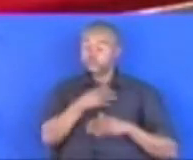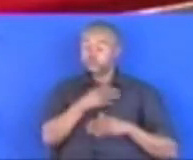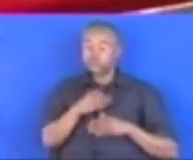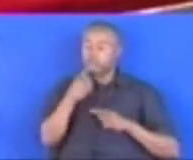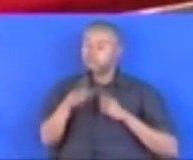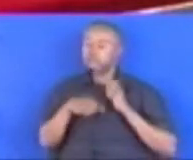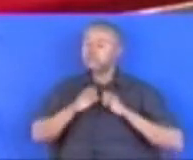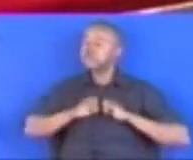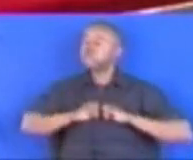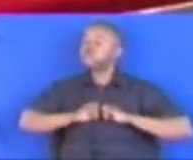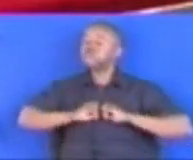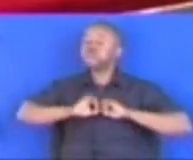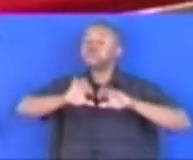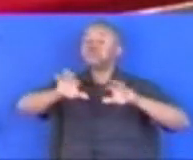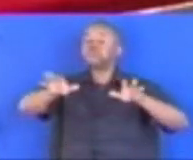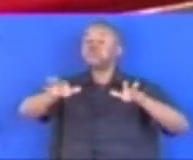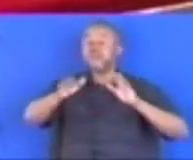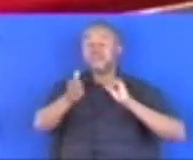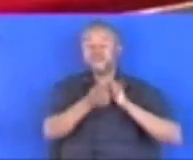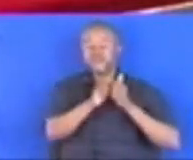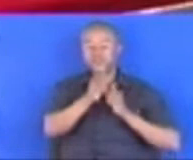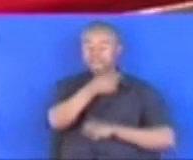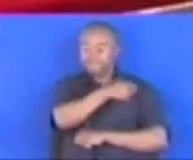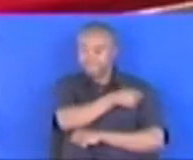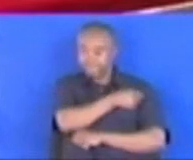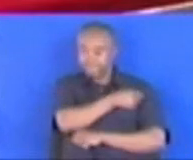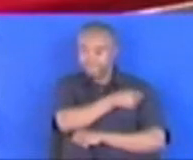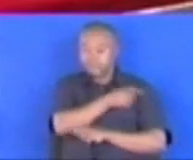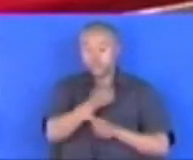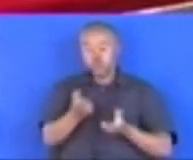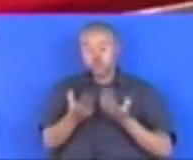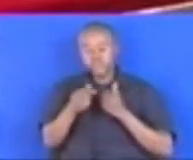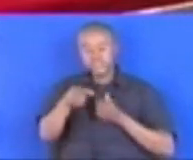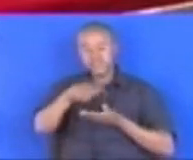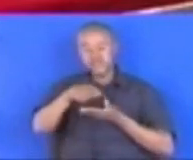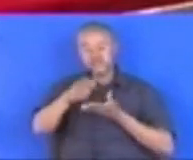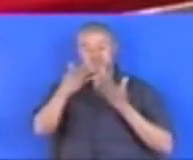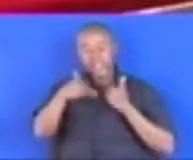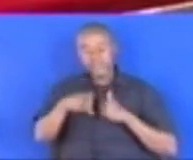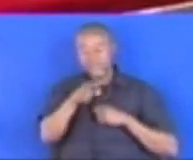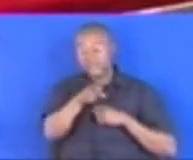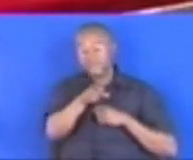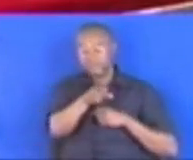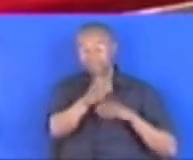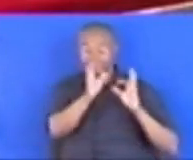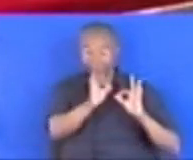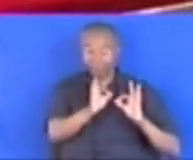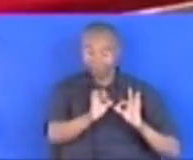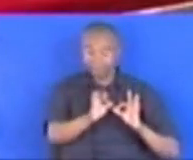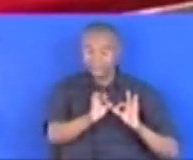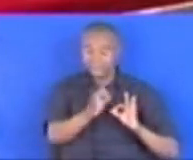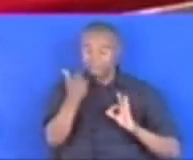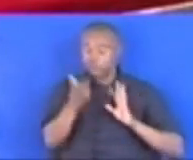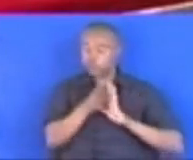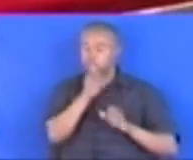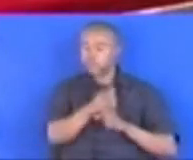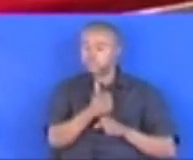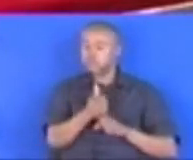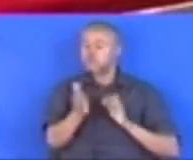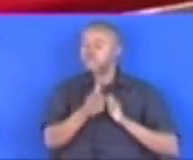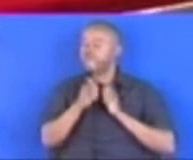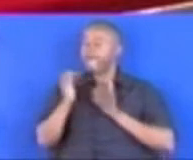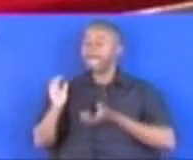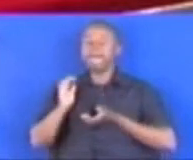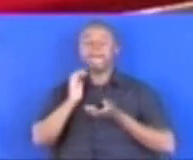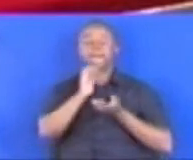na usambazaji wa vifaa na vifaa tiba kwa ajili ya kuviwezesha vituo vya afya vile vilivyoboreshwa ambavyo vilikuwa havijaanza kazi ya kufanya